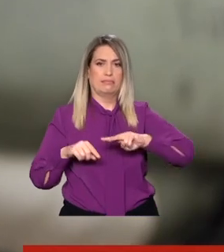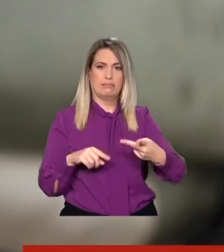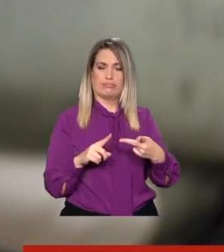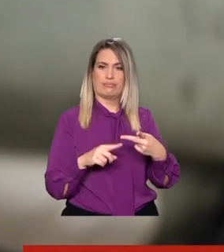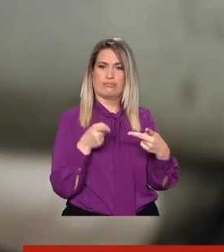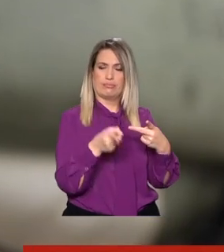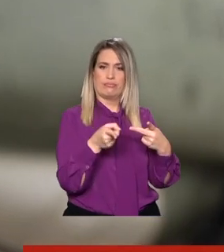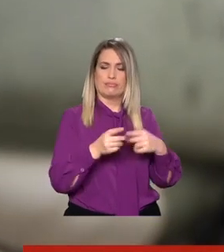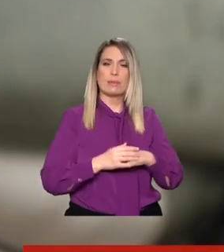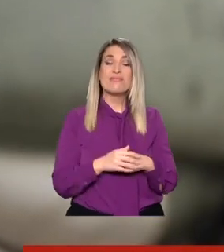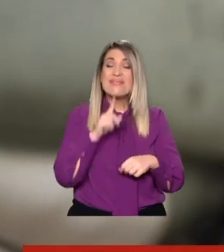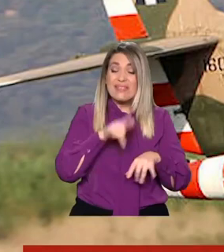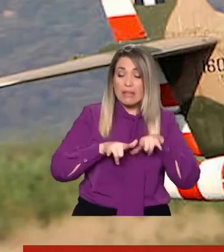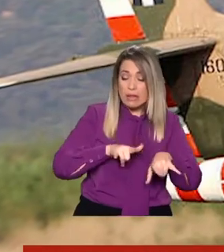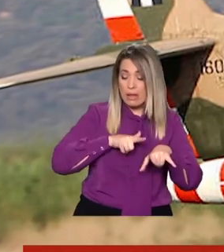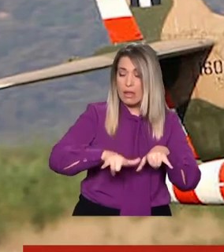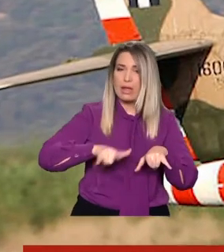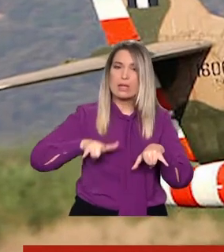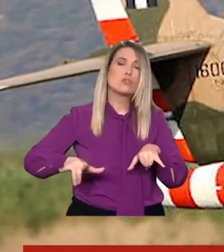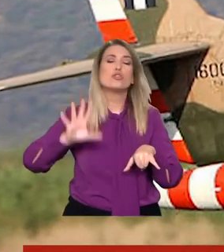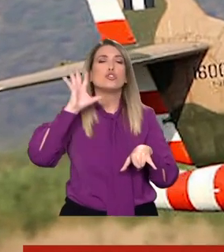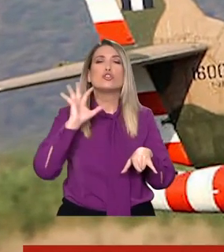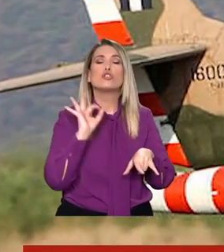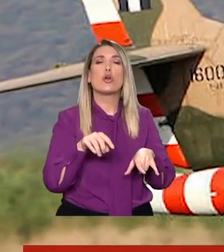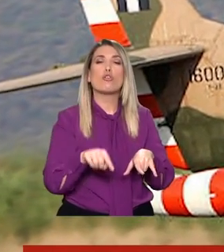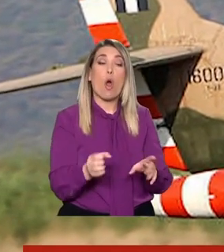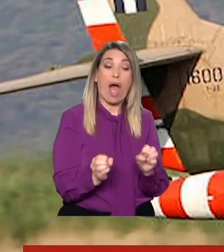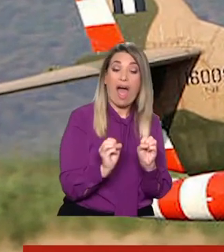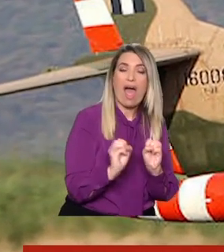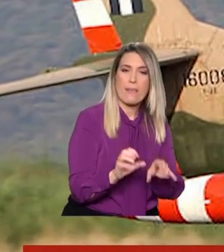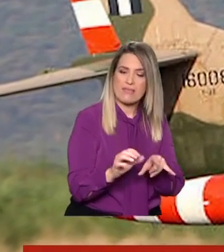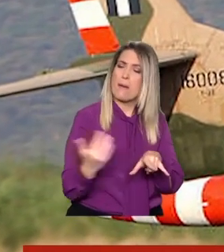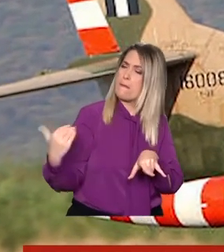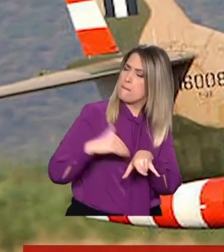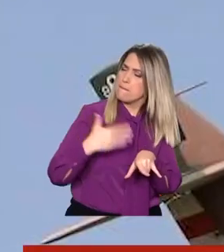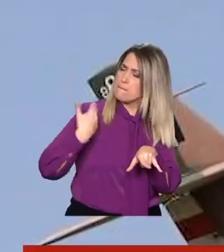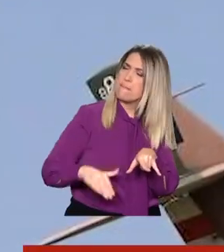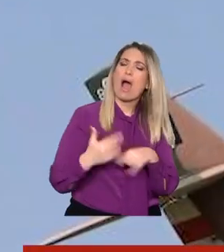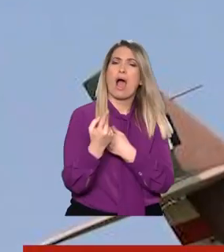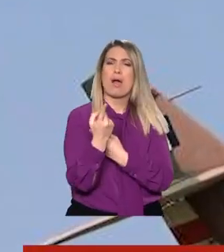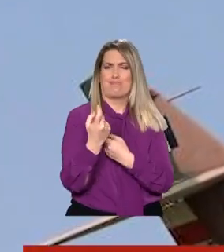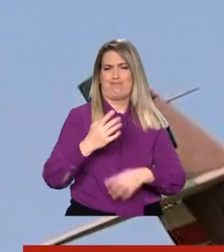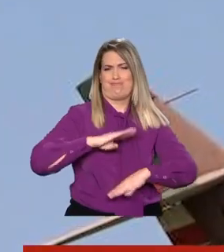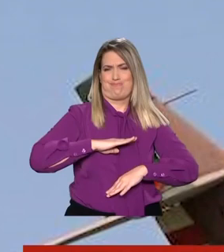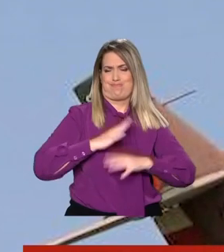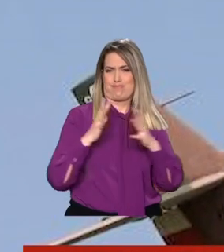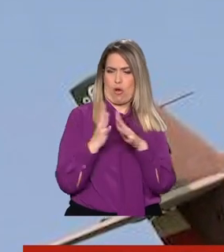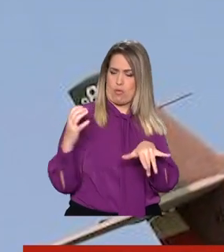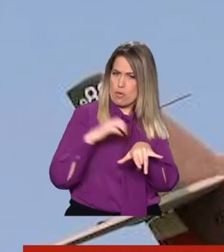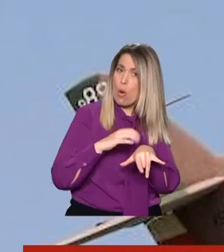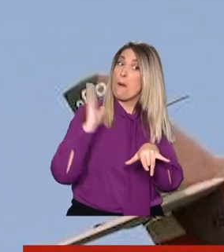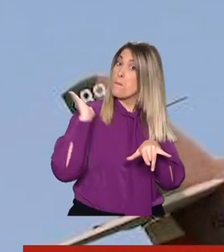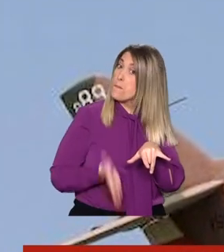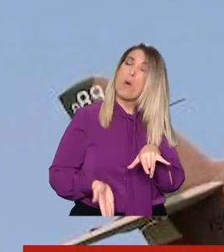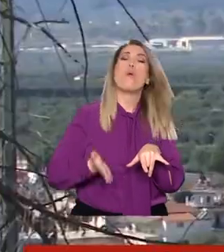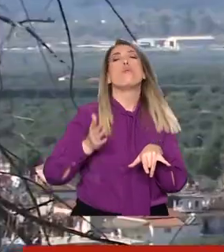Τα συγκεκριμένα αεροσκάφη έχουν χρησιμοποιηθεί για εκπαίδευση ακόμα και με οπλικό φορτίο, ενώ υπό προϋποθέσεις μπορούν να αναλάβουν και πολεμικό ρόλο, αν